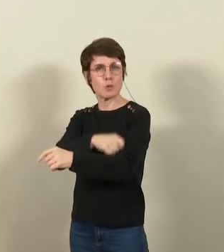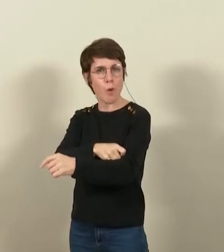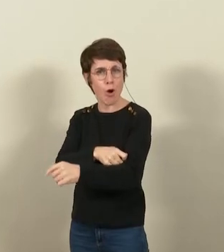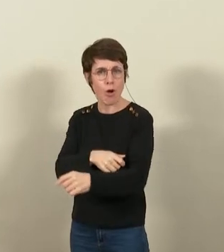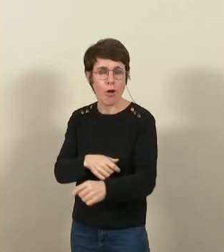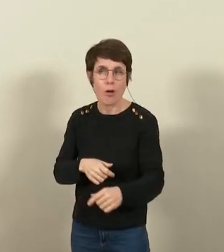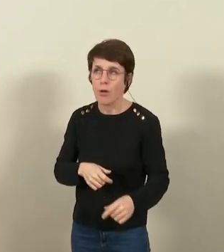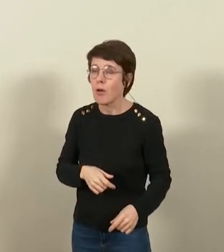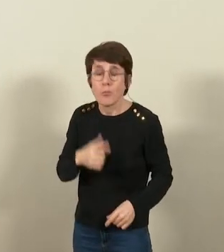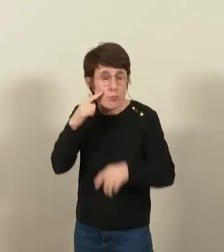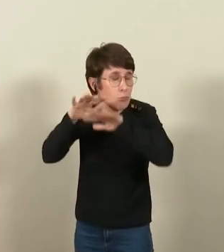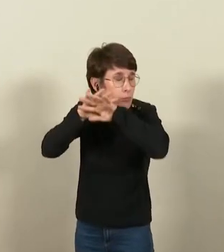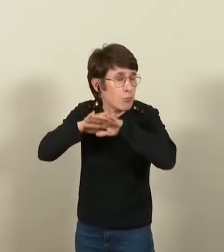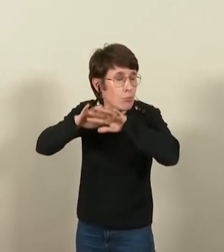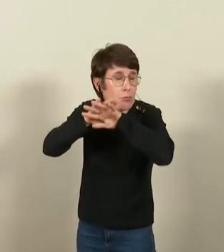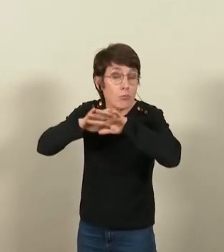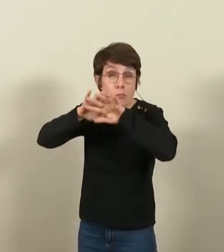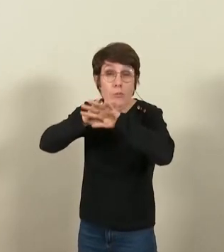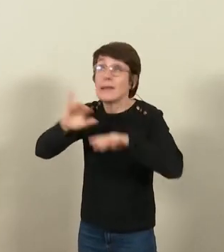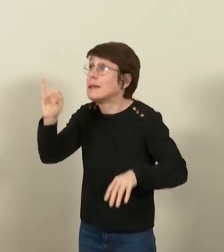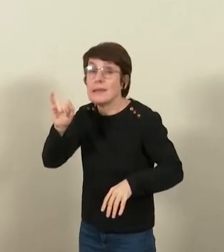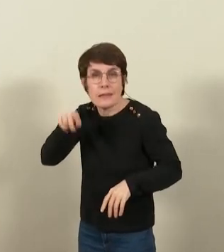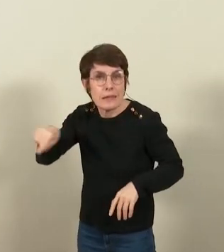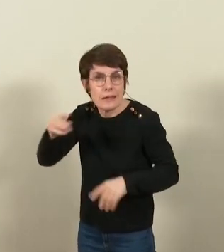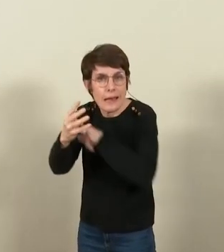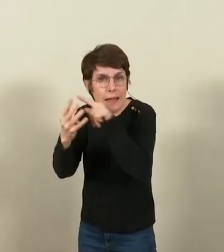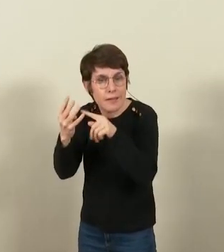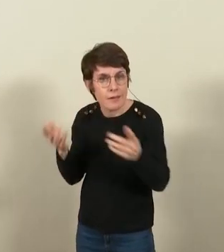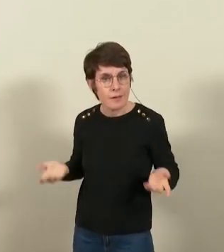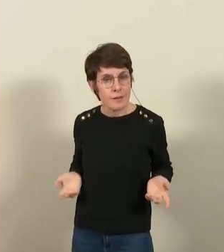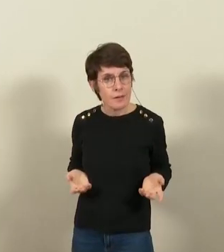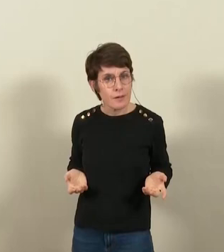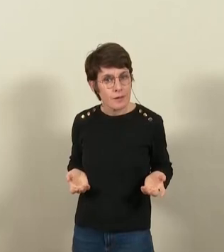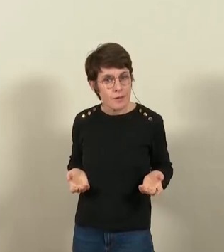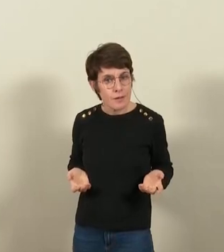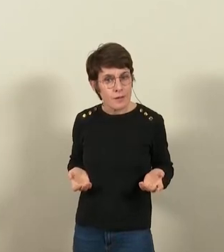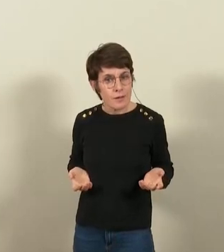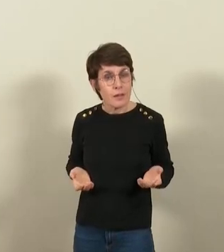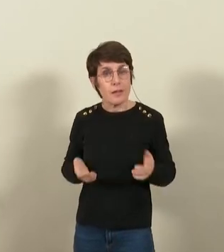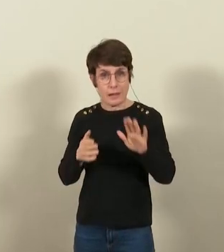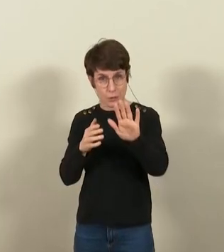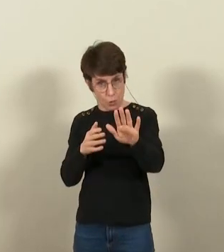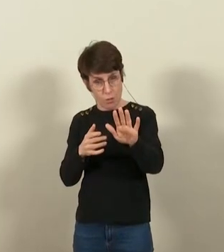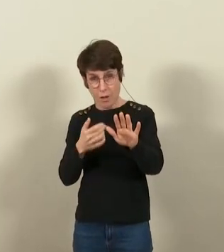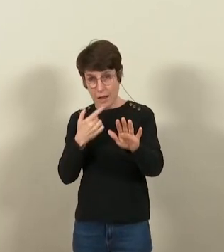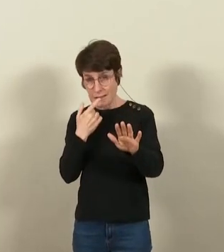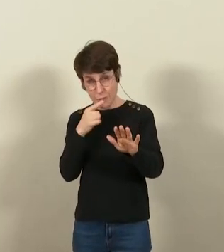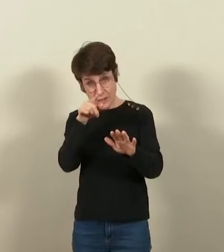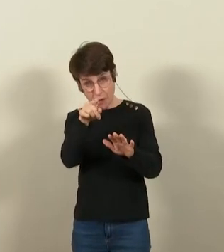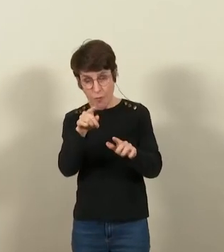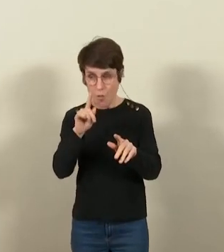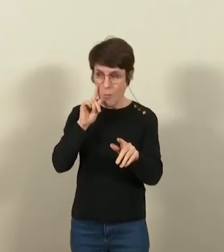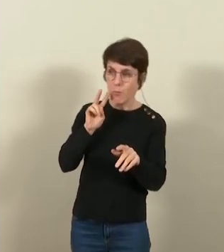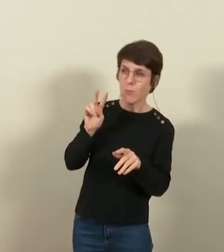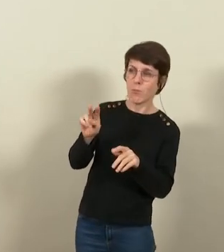plus flou et opaque et d'évidence vous vous méfiez vous vous méfiez pardon des sportifs qui